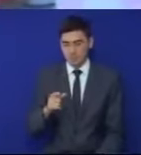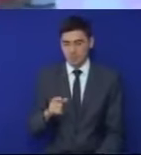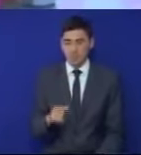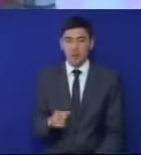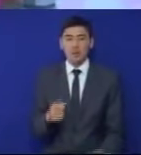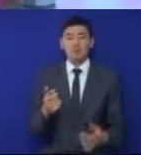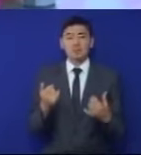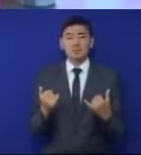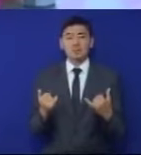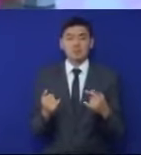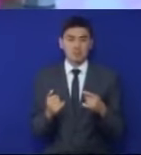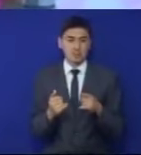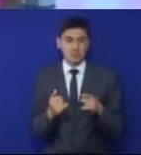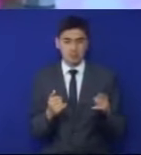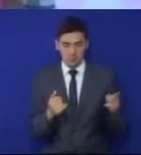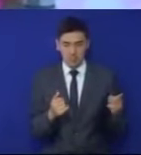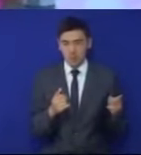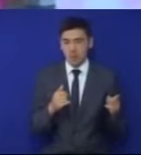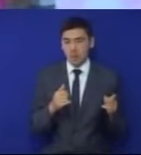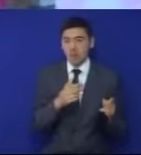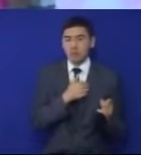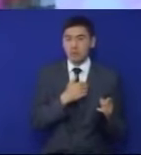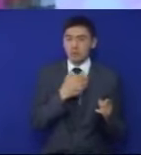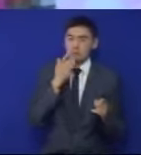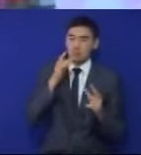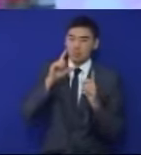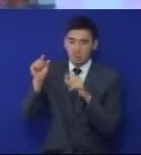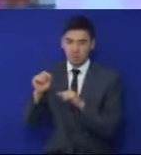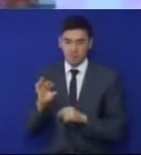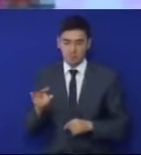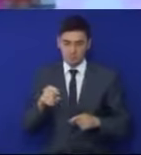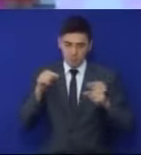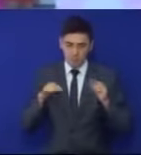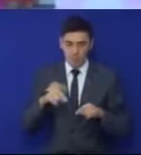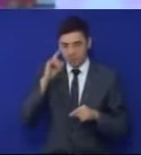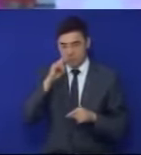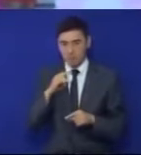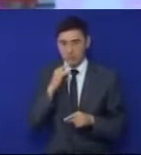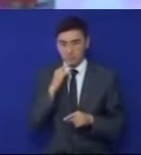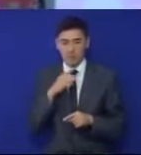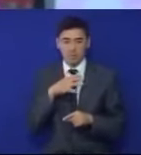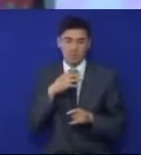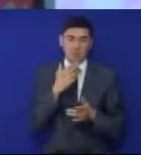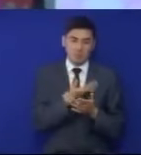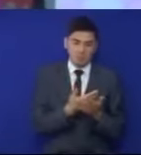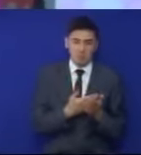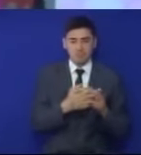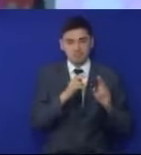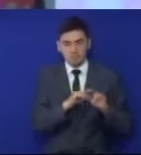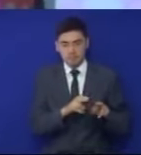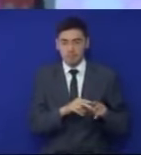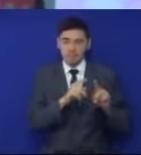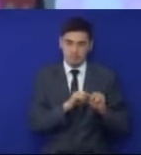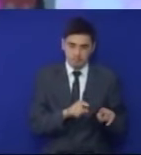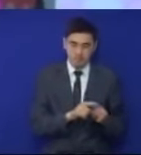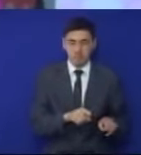желают поступать в зарубежные страны. То есть весь год мы работали над этим, проводили профориентационную работу,